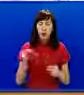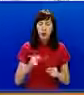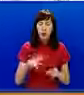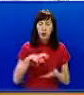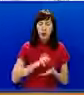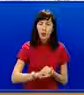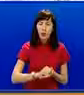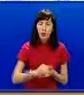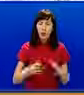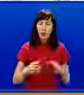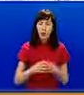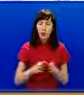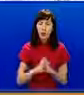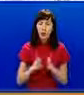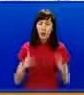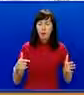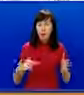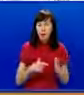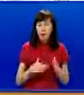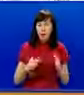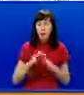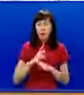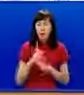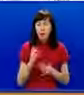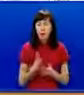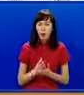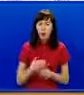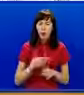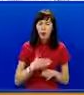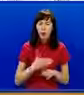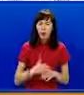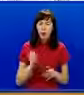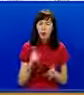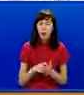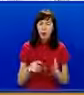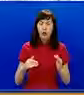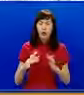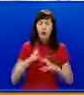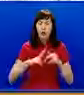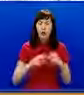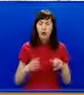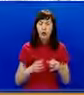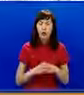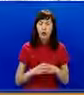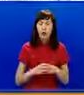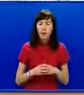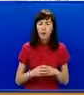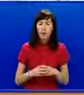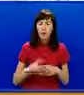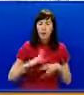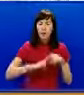арендалық қорын ұлғайту мақсатында тұрғын үймен қамтылады. Кредиттік несие негізінде тұрғын үй құрылыс жинақ банкісі арқылы